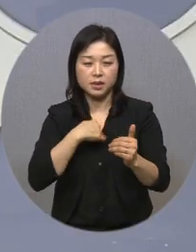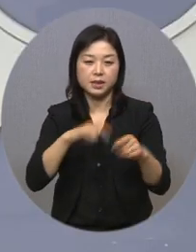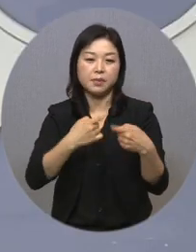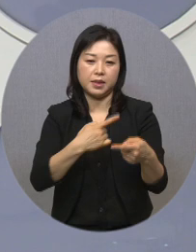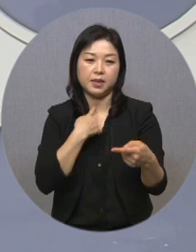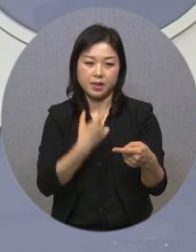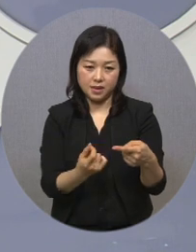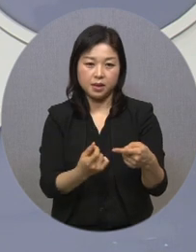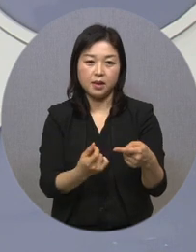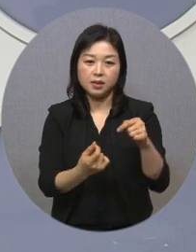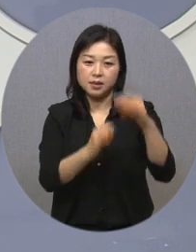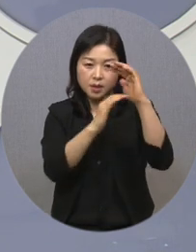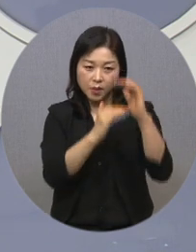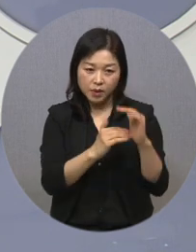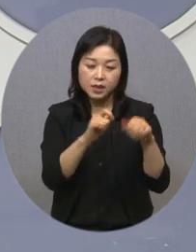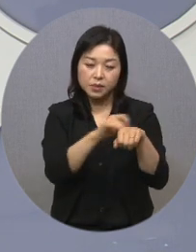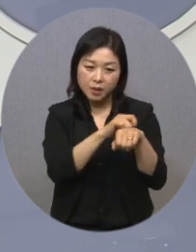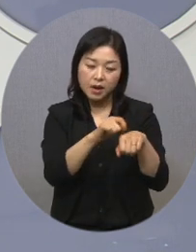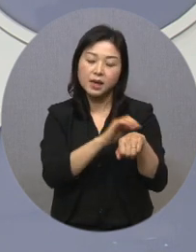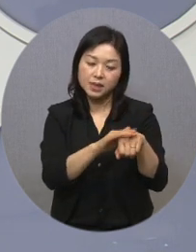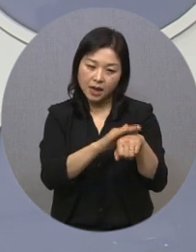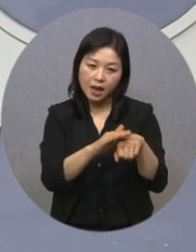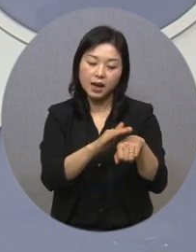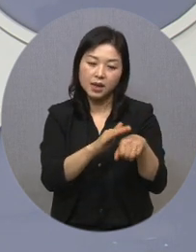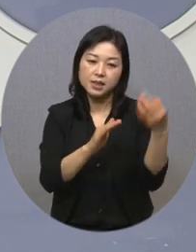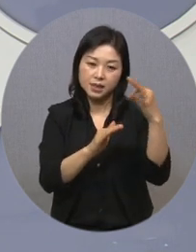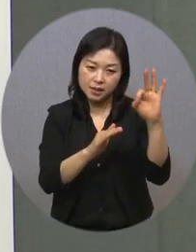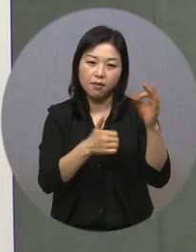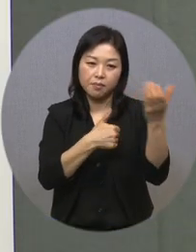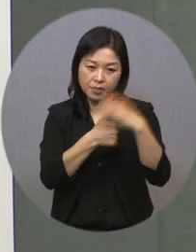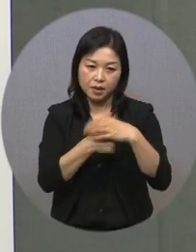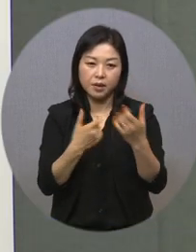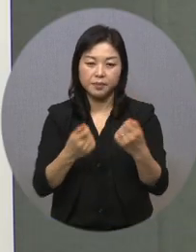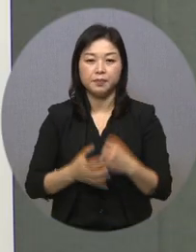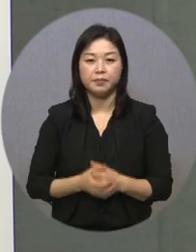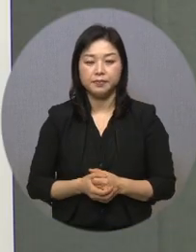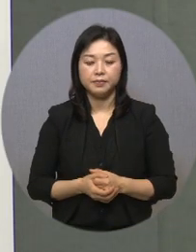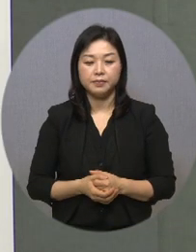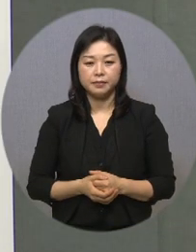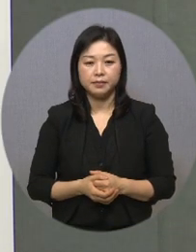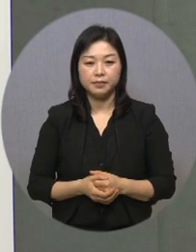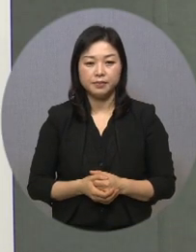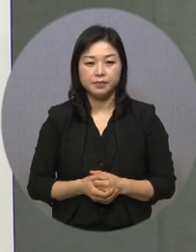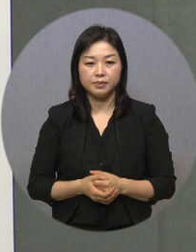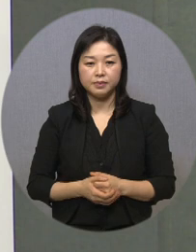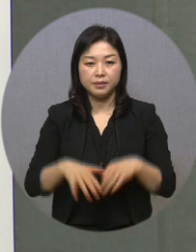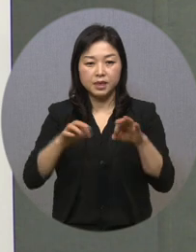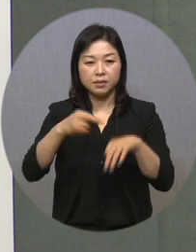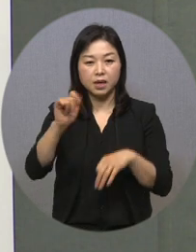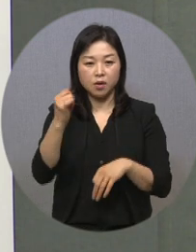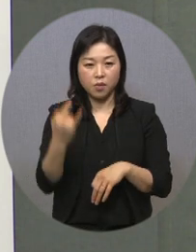그 내용들을 특별하게 반영해 주신 것 같습니다. 네, 그 김상회